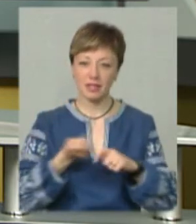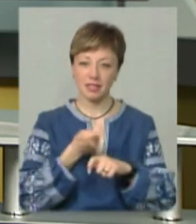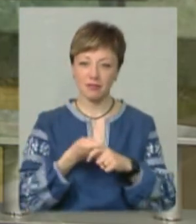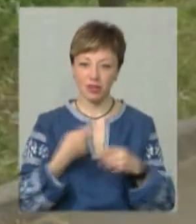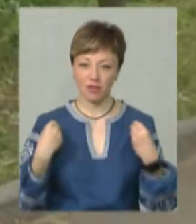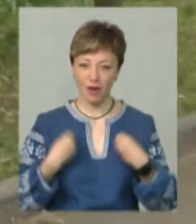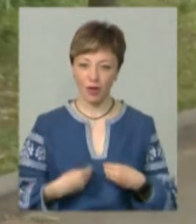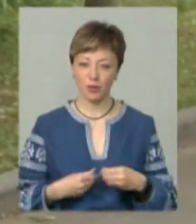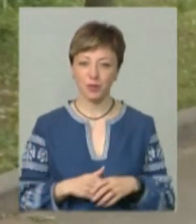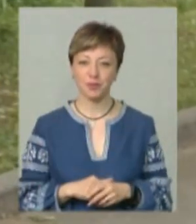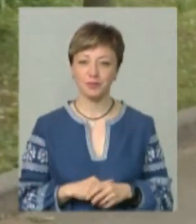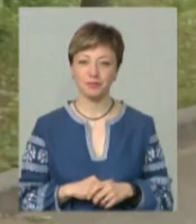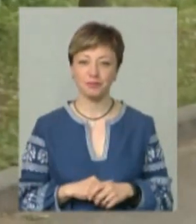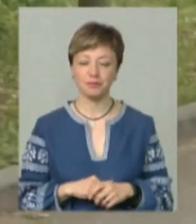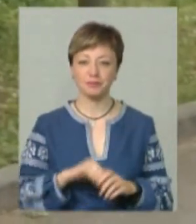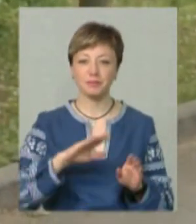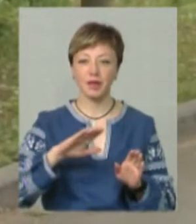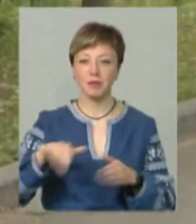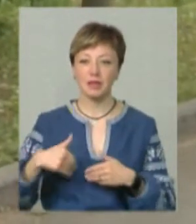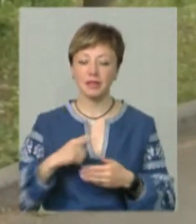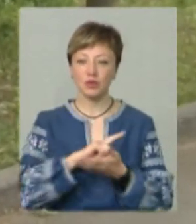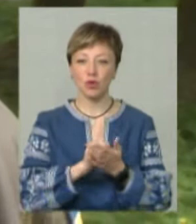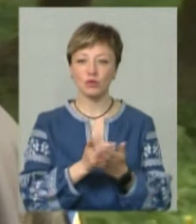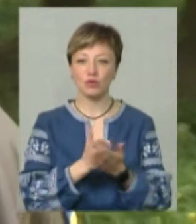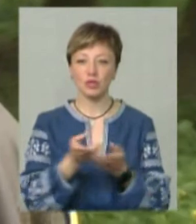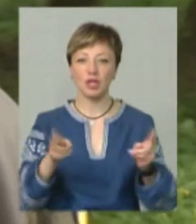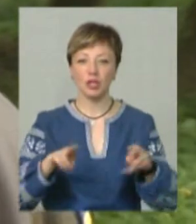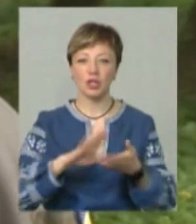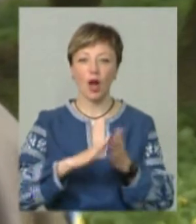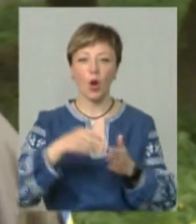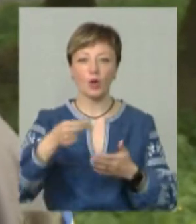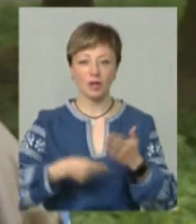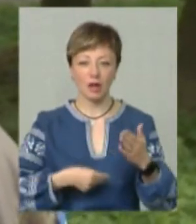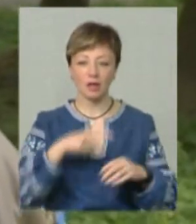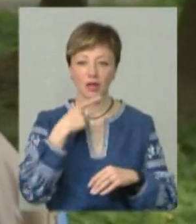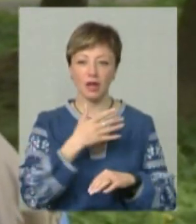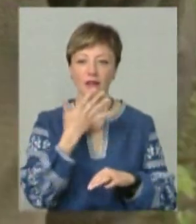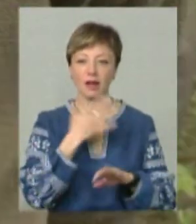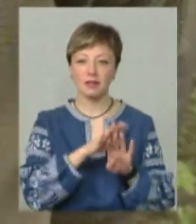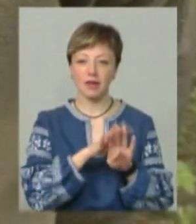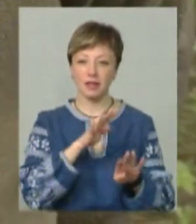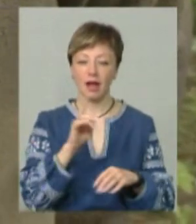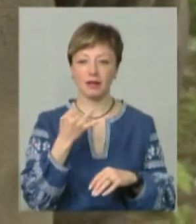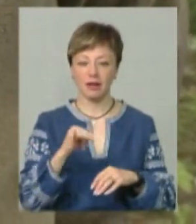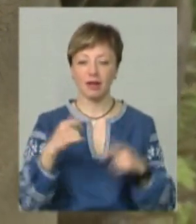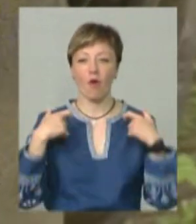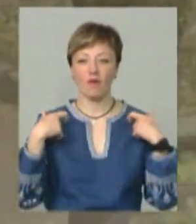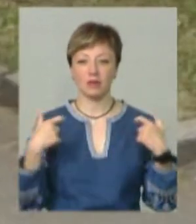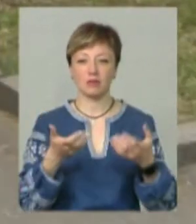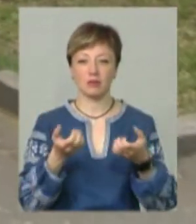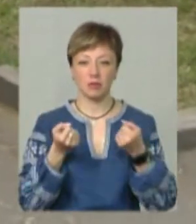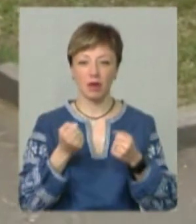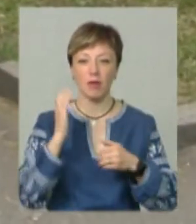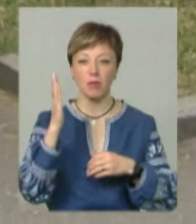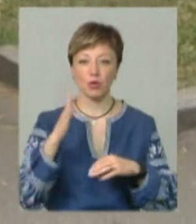вишиванкою. Після строкової служби залишився на контракті, говорить нацгвардієць Андрій. Отримав звання офіцера. З